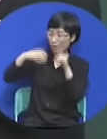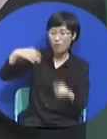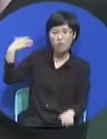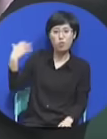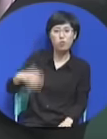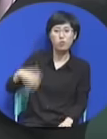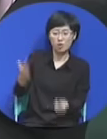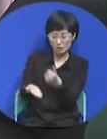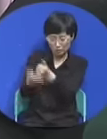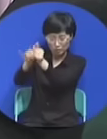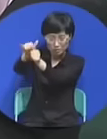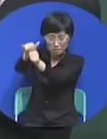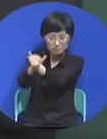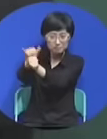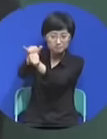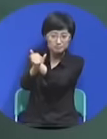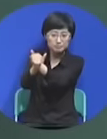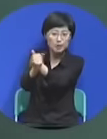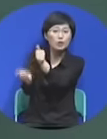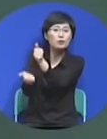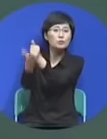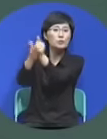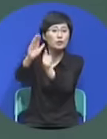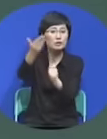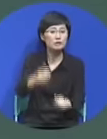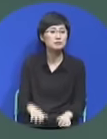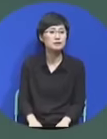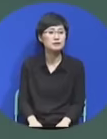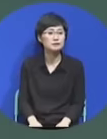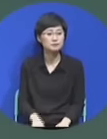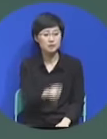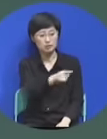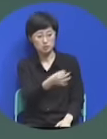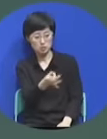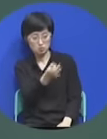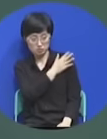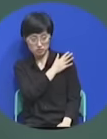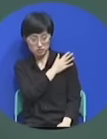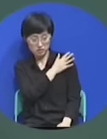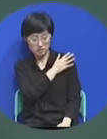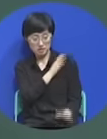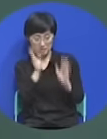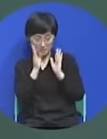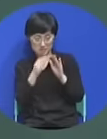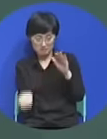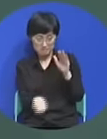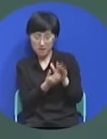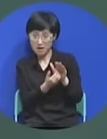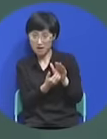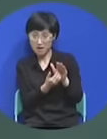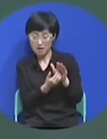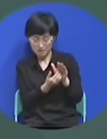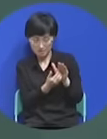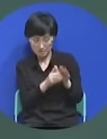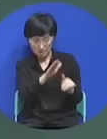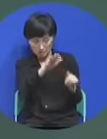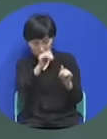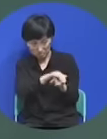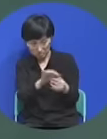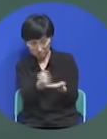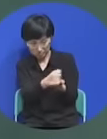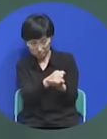因为他是灵婆，所有的事情他能都能说出来，所以所有的人都被欺骗. 그 뭐 아무리 성공한 인물도 오면요, 그 사람 앞에 가면 과거 다 알아맞히고 네 앞으로 이렇게 하라니까 꼼짝 못하는 거지.